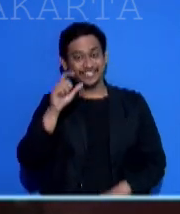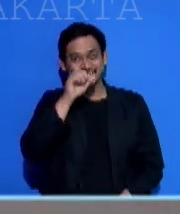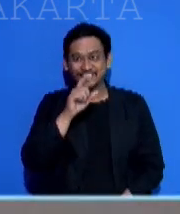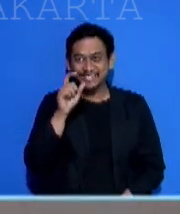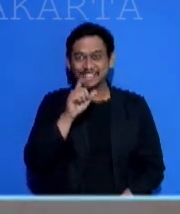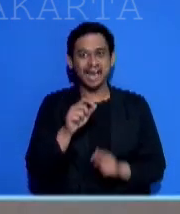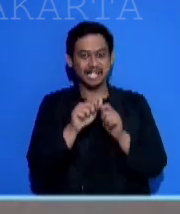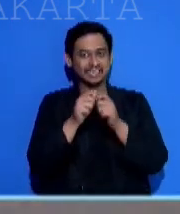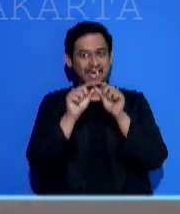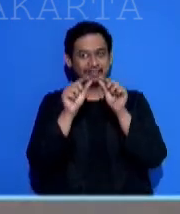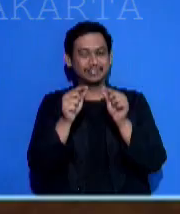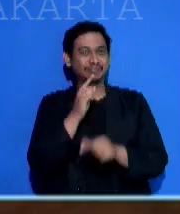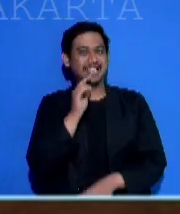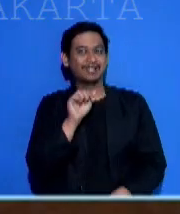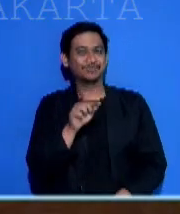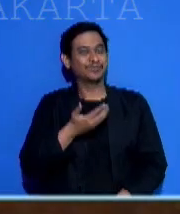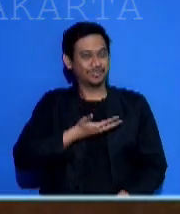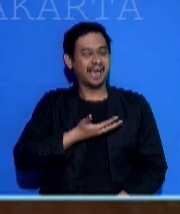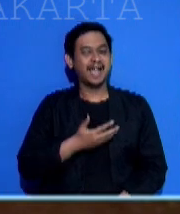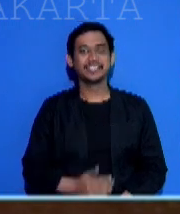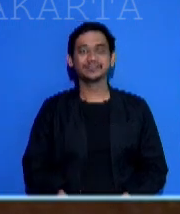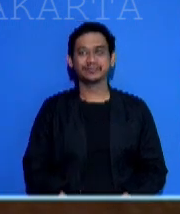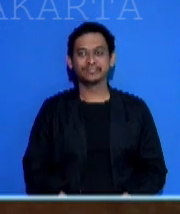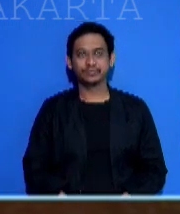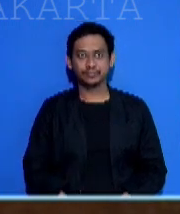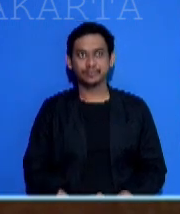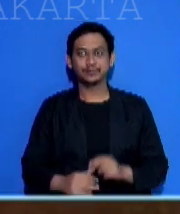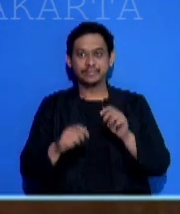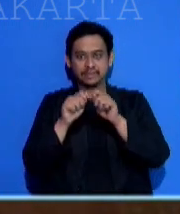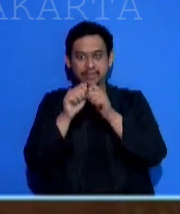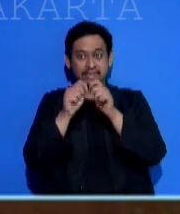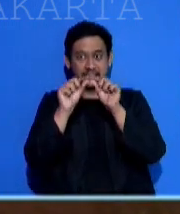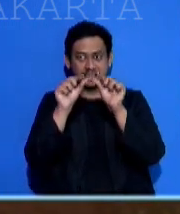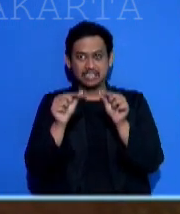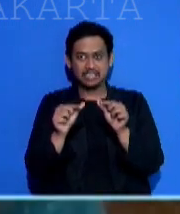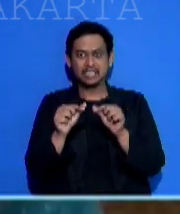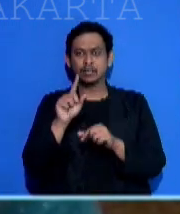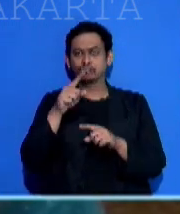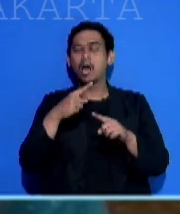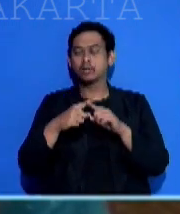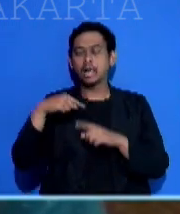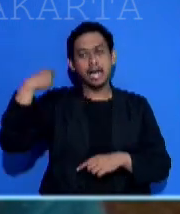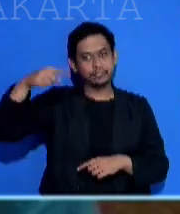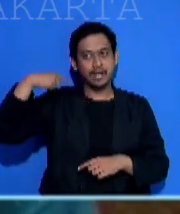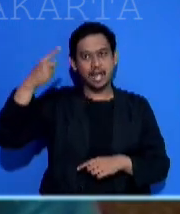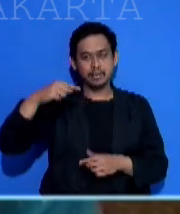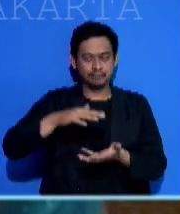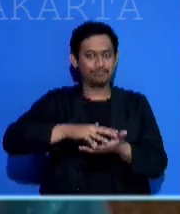menika tansah mindak. Untuk mete itu bisa 3 kali lipat dari permintaan hari-hari biasa. Ya, ada